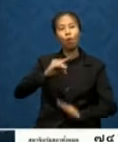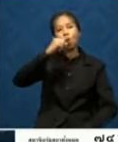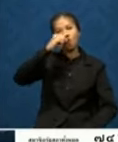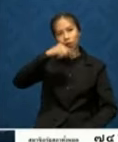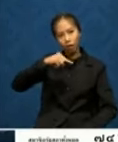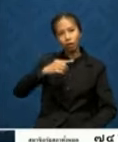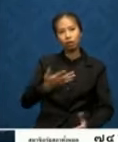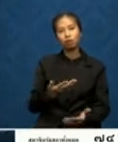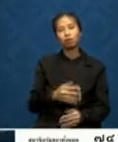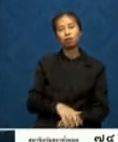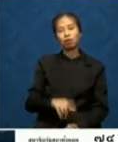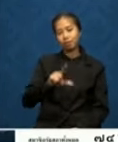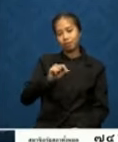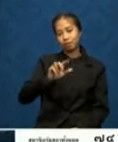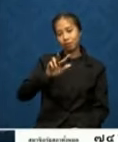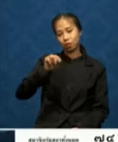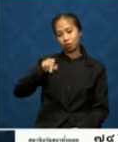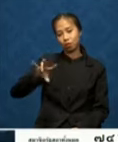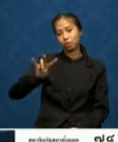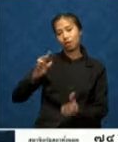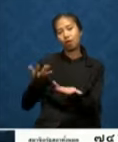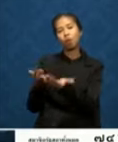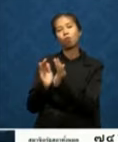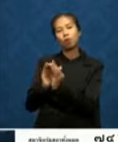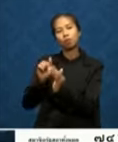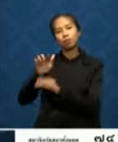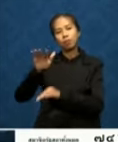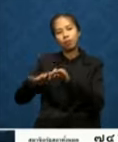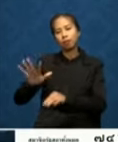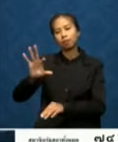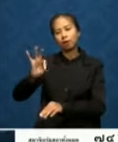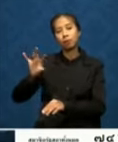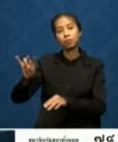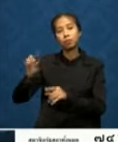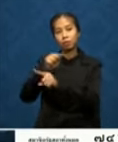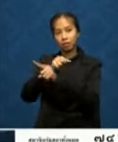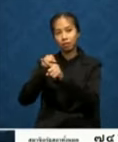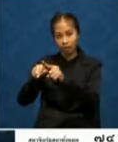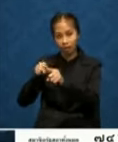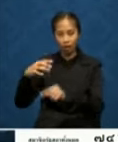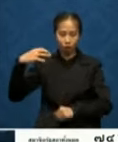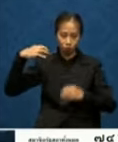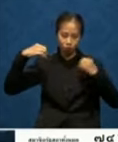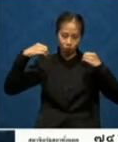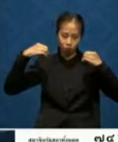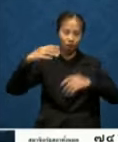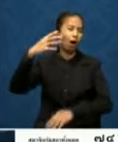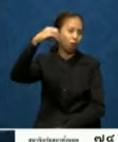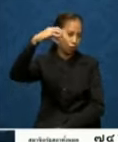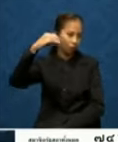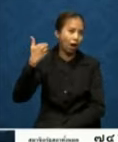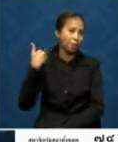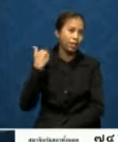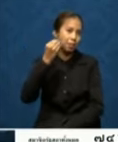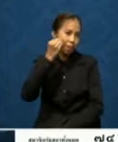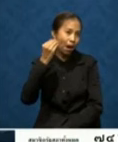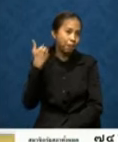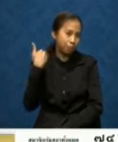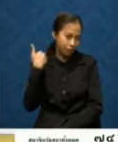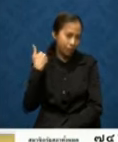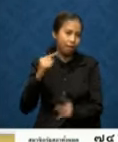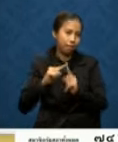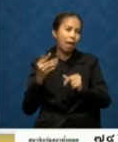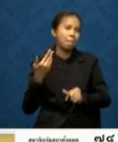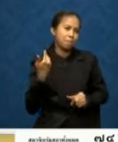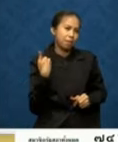23.7ครัวเรือนครับคิดเป็น 97%มีไฟฟ้าใช้แล้วครับท่านประธานแต่มันมีคน